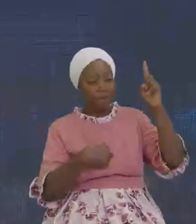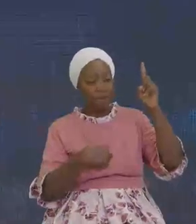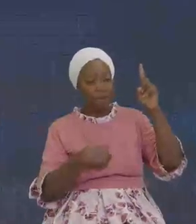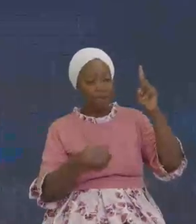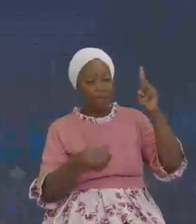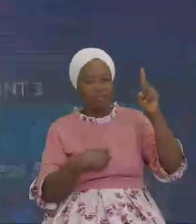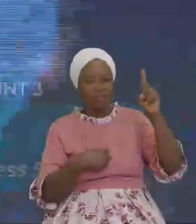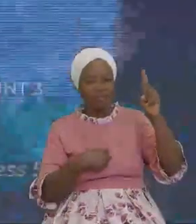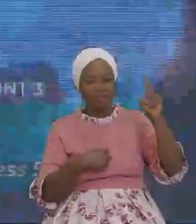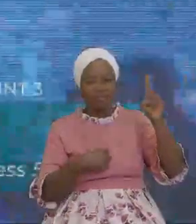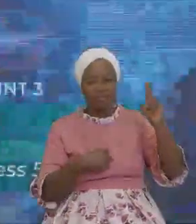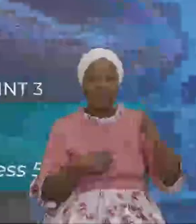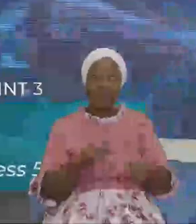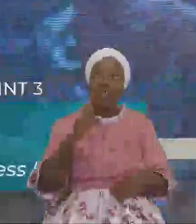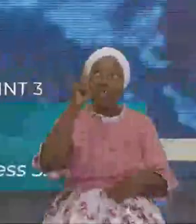Venez à moi.